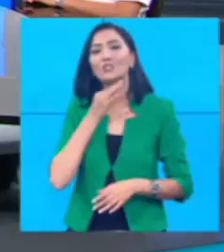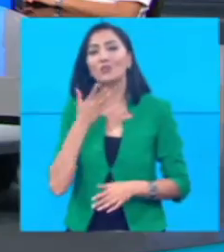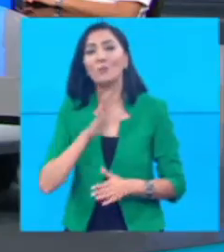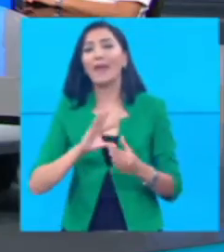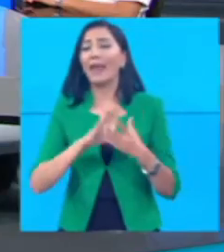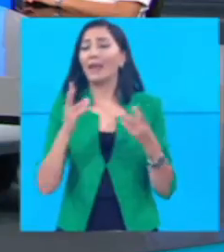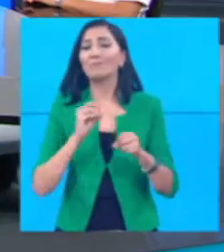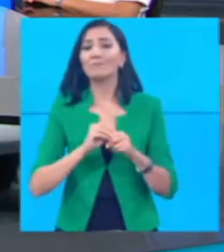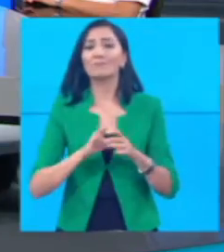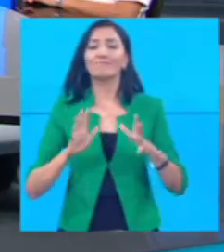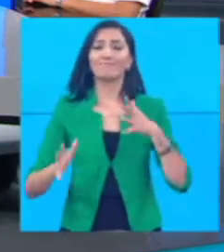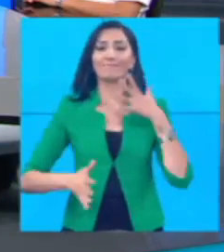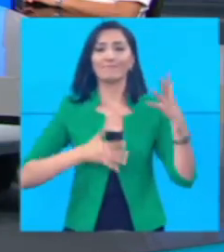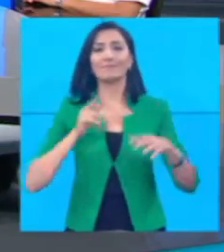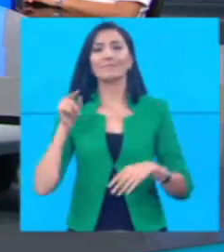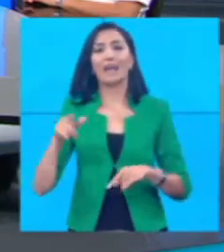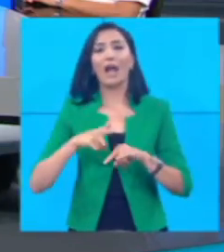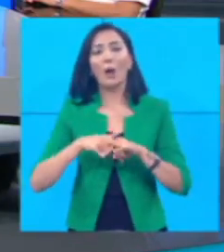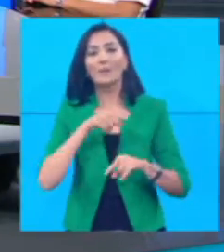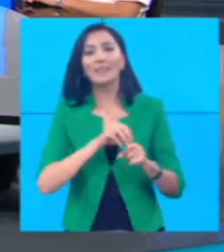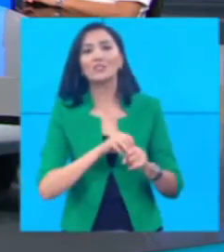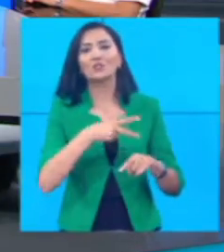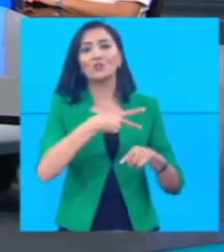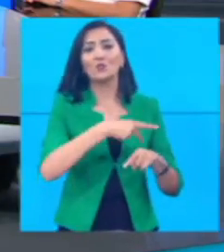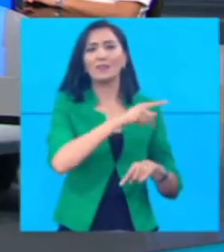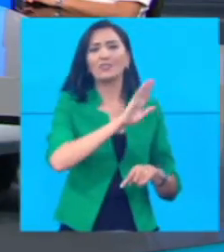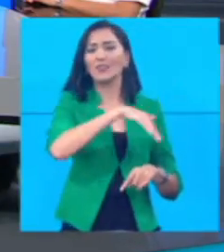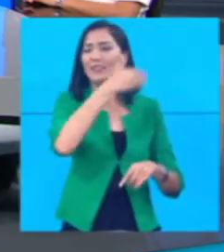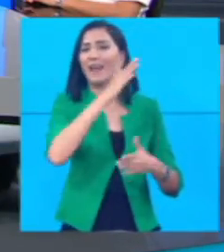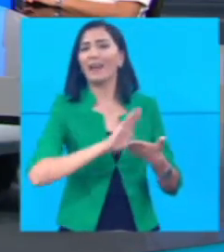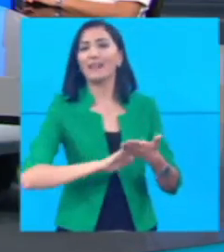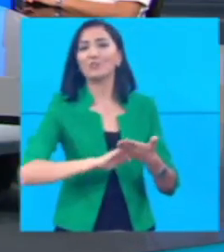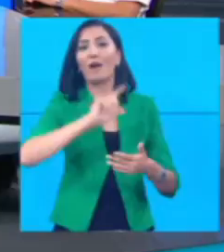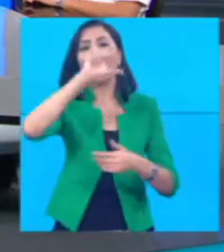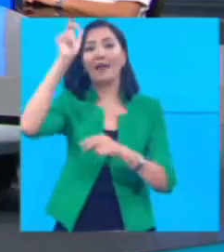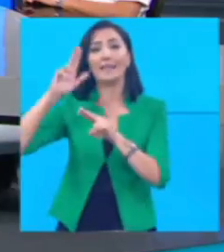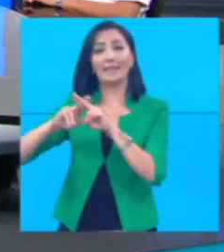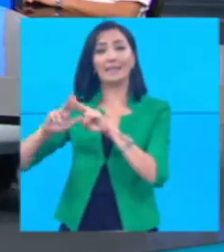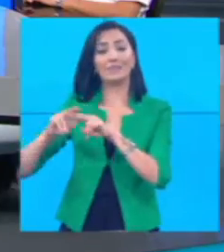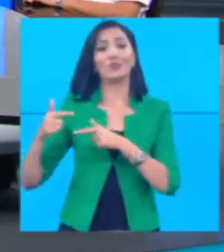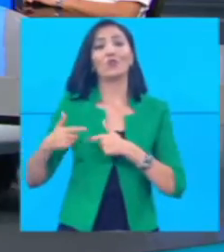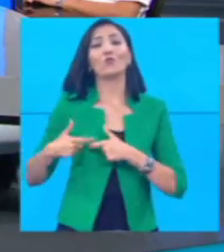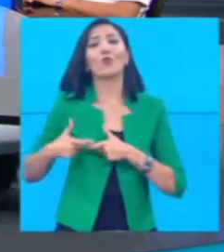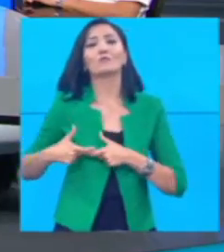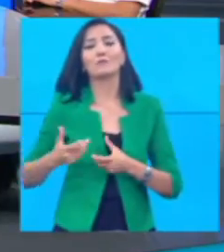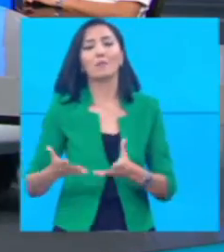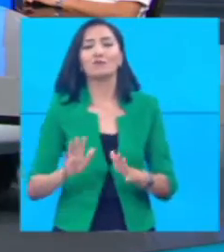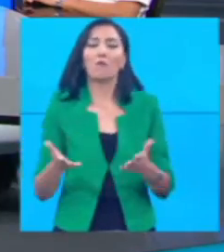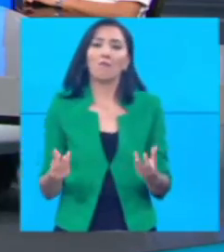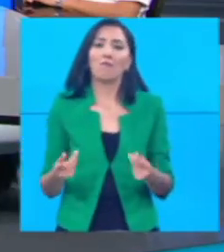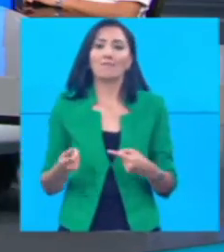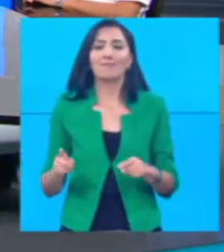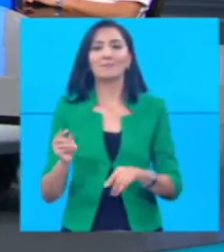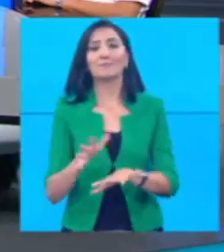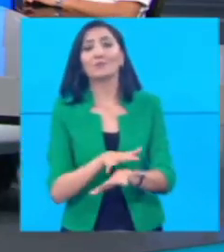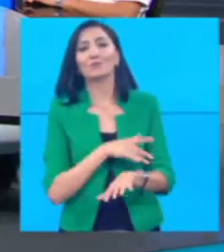teşekkür etmek. Onun için en büyük motivasyon. Tabii ki. Hamide için, Zübeyde için, işte diğer arkadaşlarımız için ay yıldızı formayı göğsünde taşımak çok daha